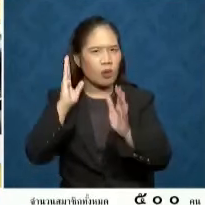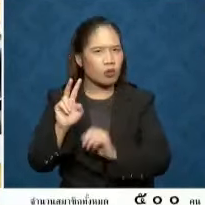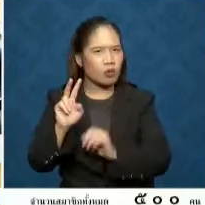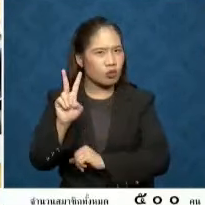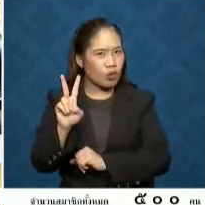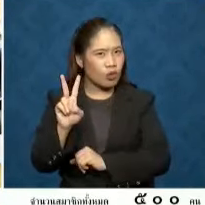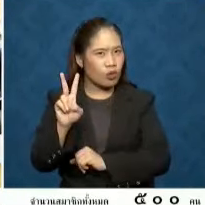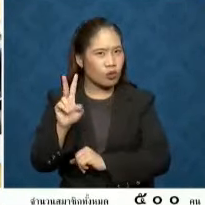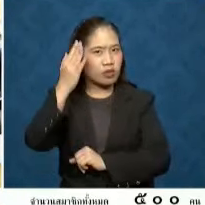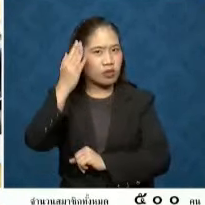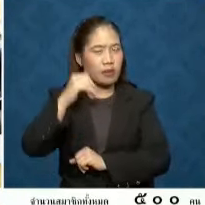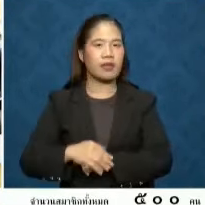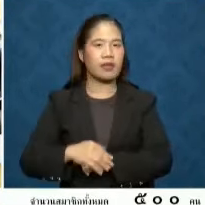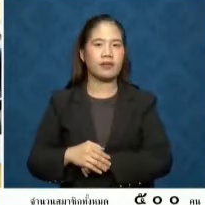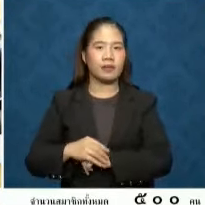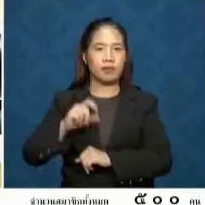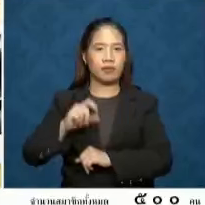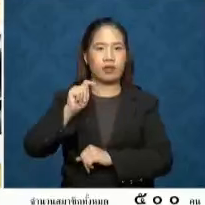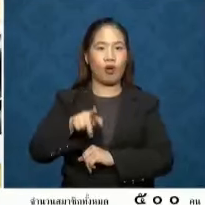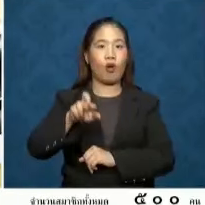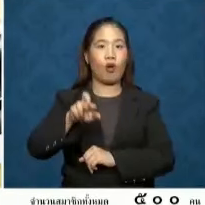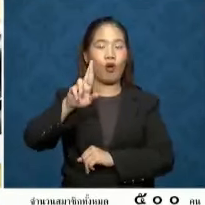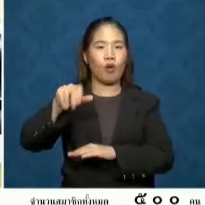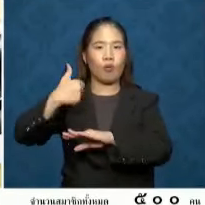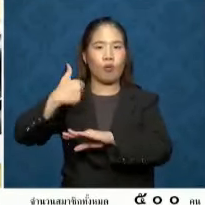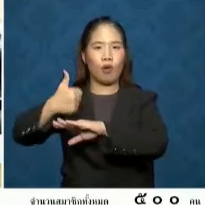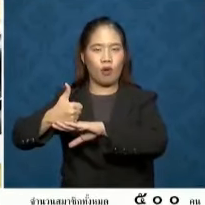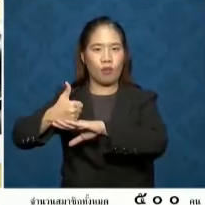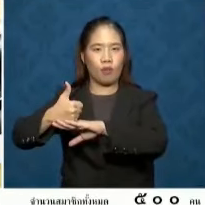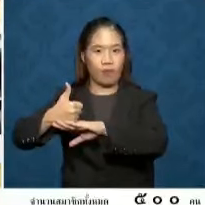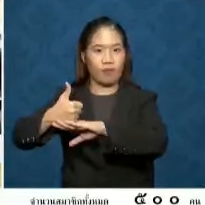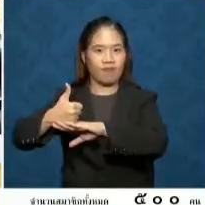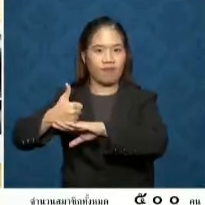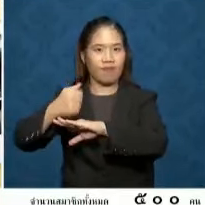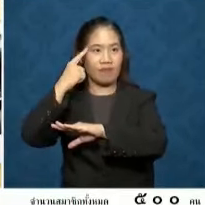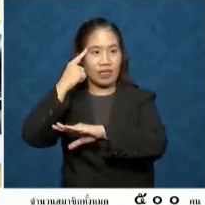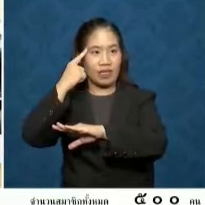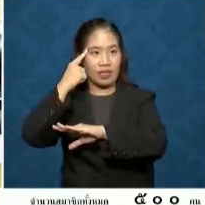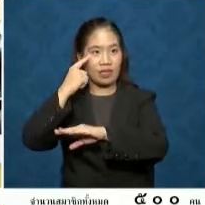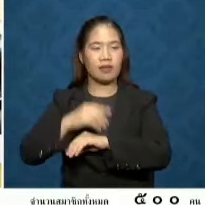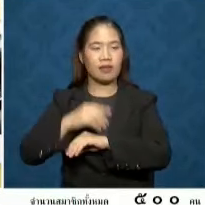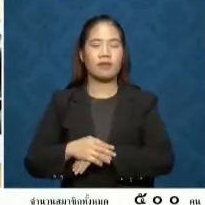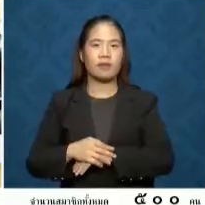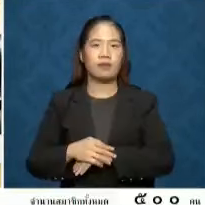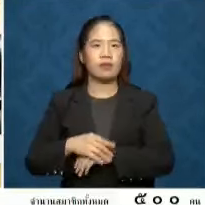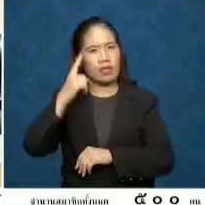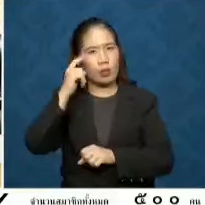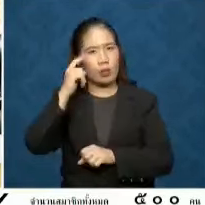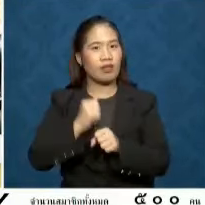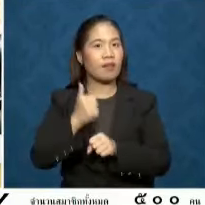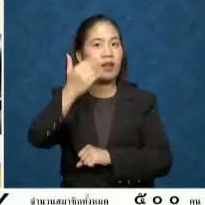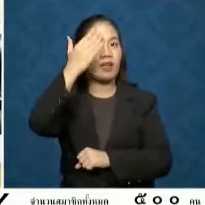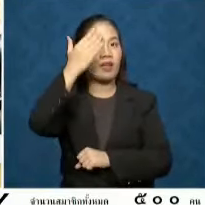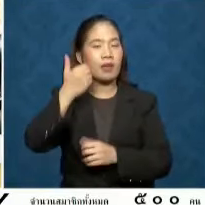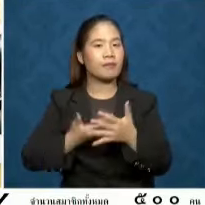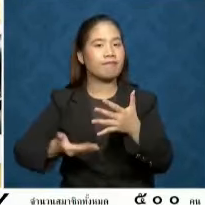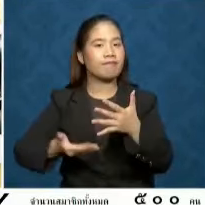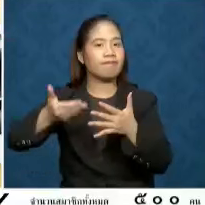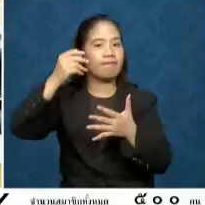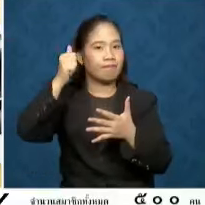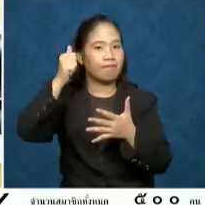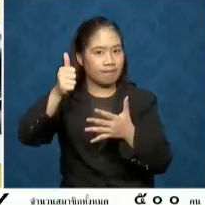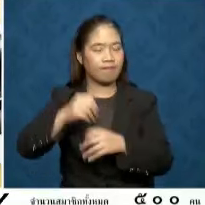ก็คือเสทรคนแรกซึ่งเป็นผอ.สบกทรอันนี้ตามสายบังคับบัญชาทําได้อยู่แล้วเพราะว่าสูงกว่ากองเรือภาค1คุม